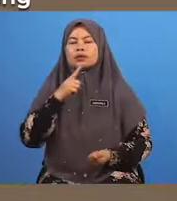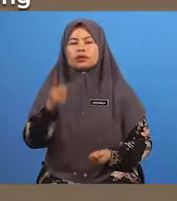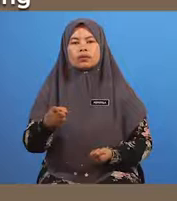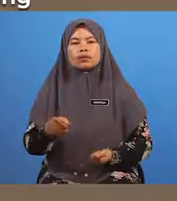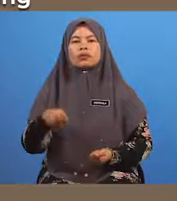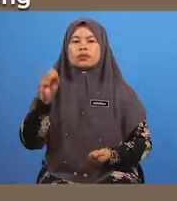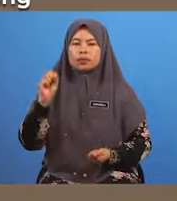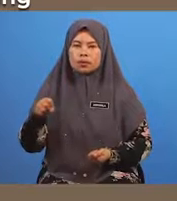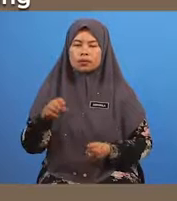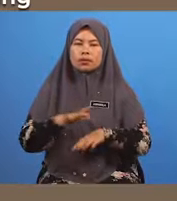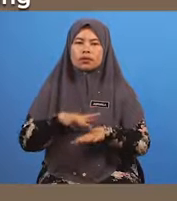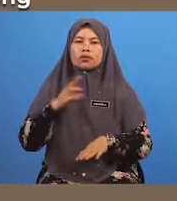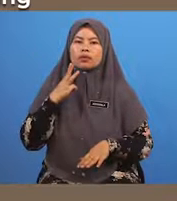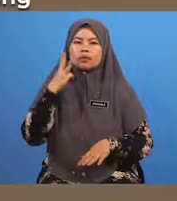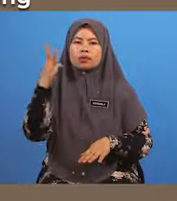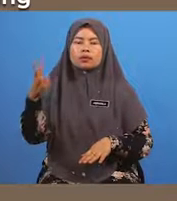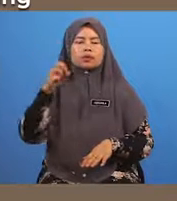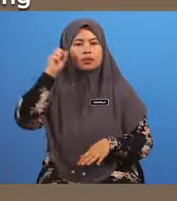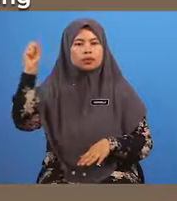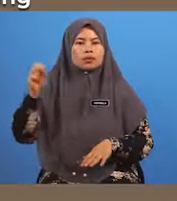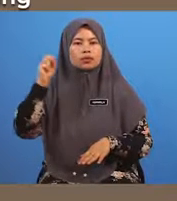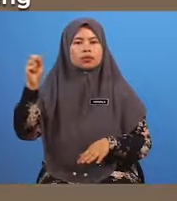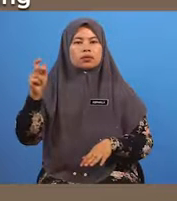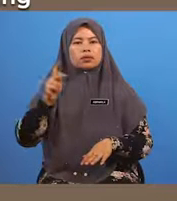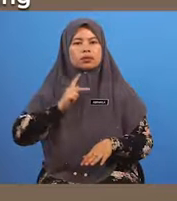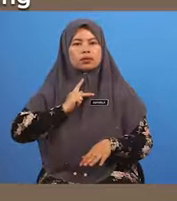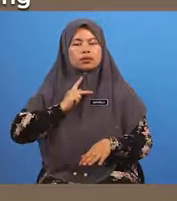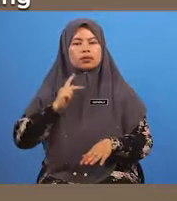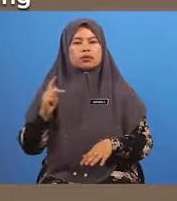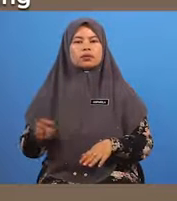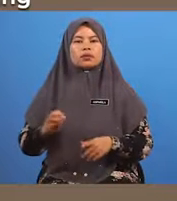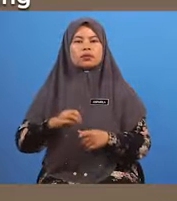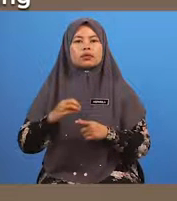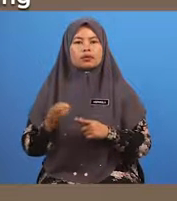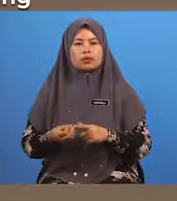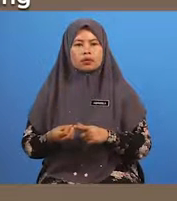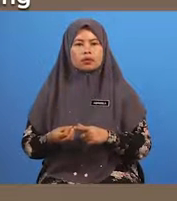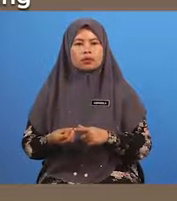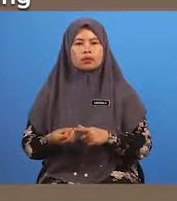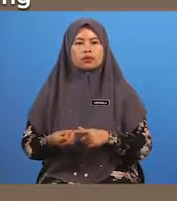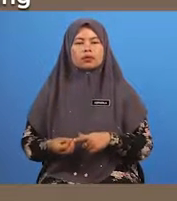saudaraku atau dinasabkan kepada panggilan Abdullah yang bermaksud hamba Allah.